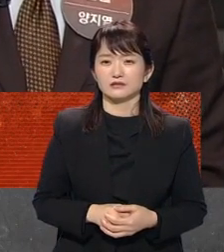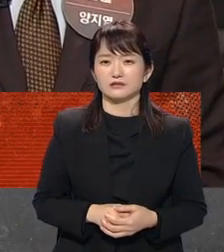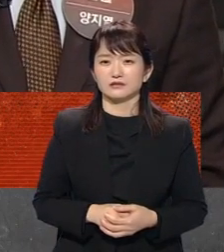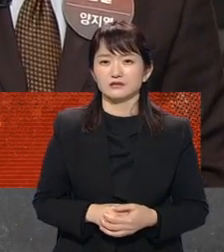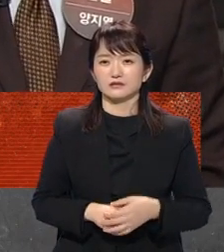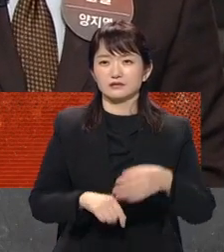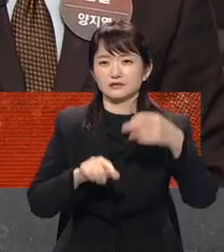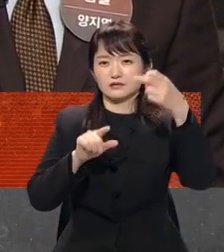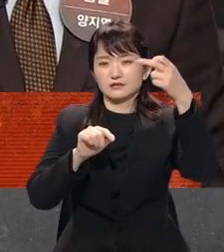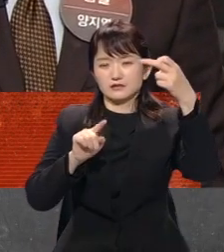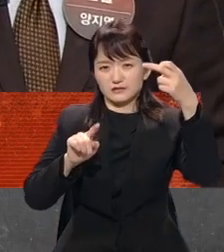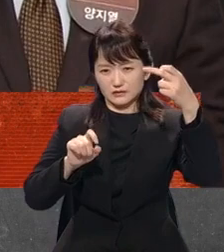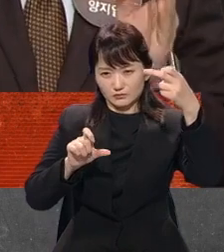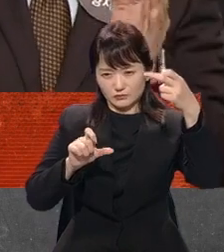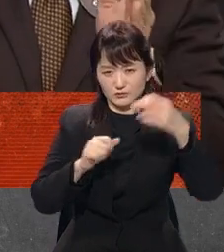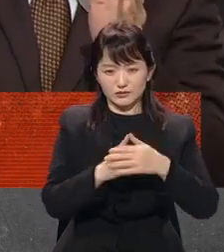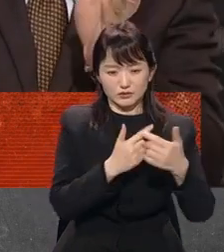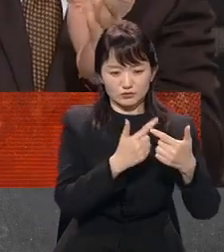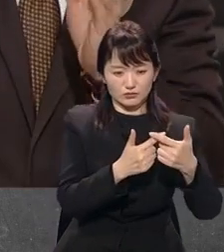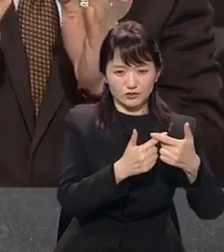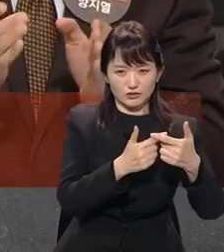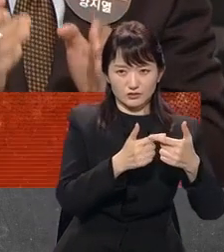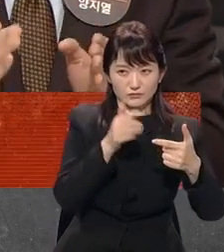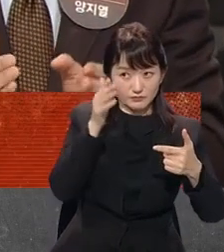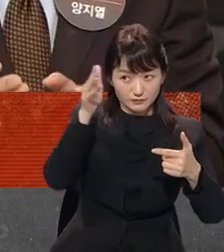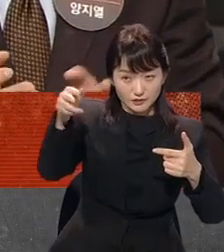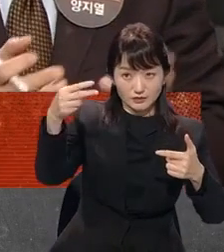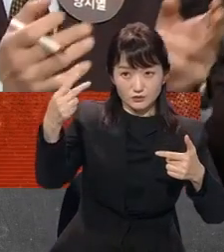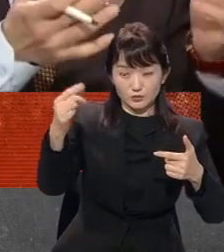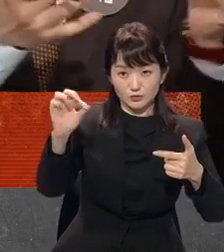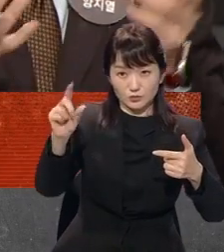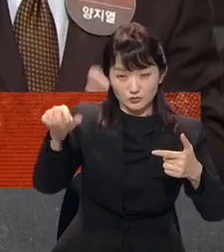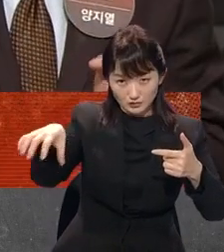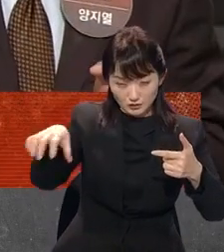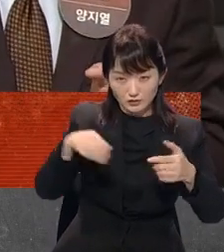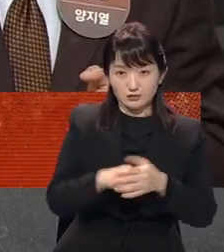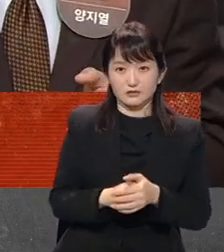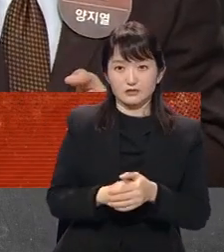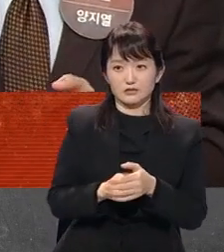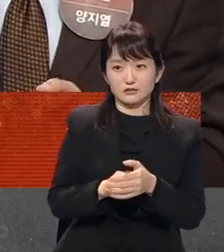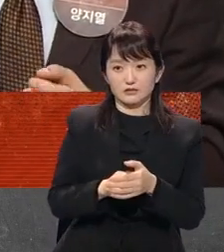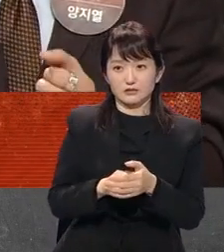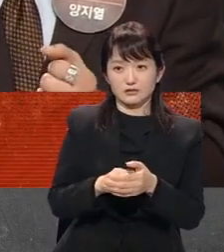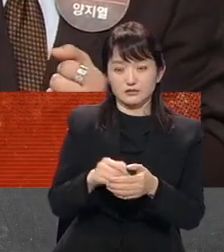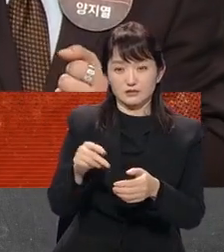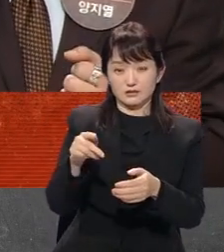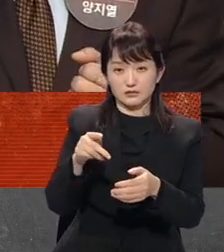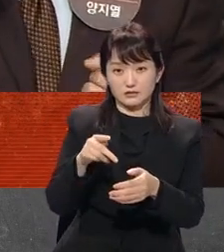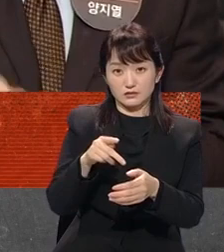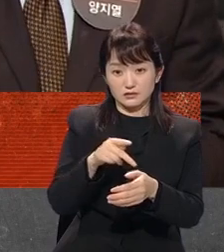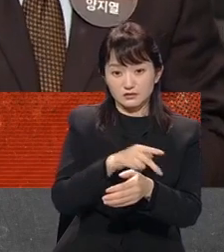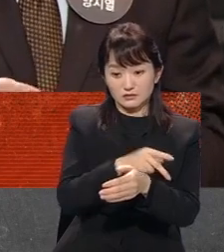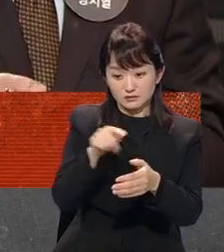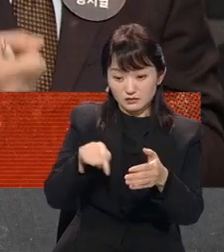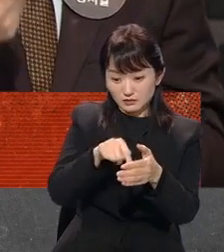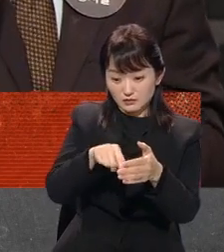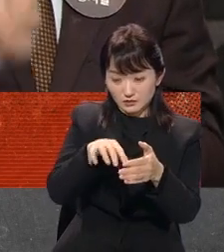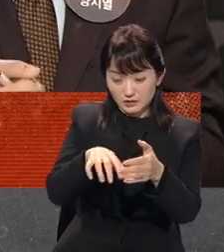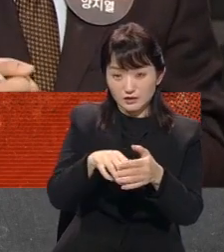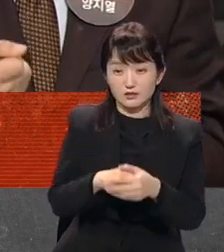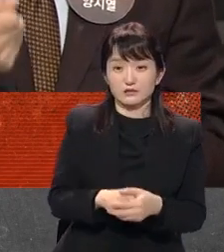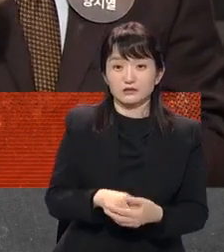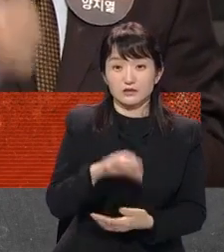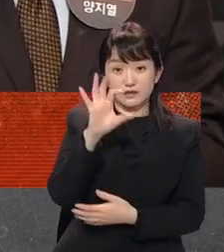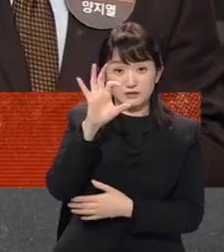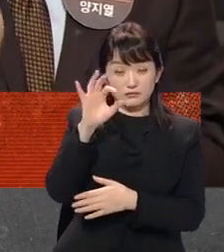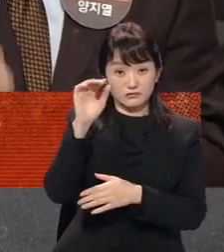가는 KTX 아니라고 합니다. 유튜브로 생중계를 하고 있다가 예, 화장실까지 들어간 다음에 전자담배를 꺼내서 피우는 모습을